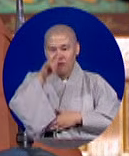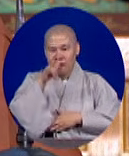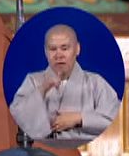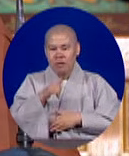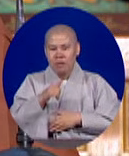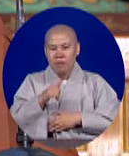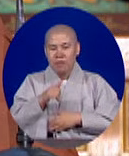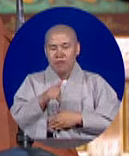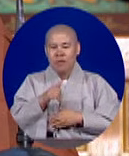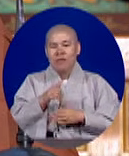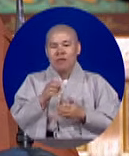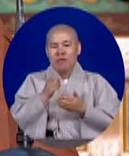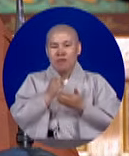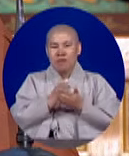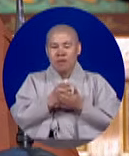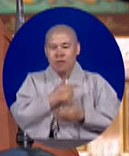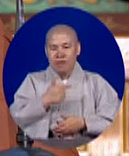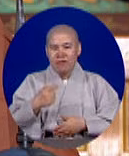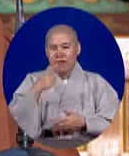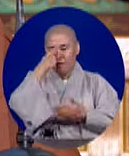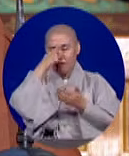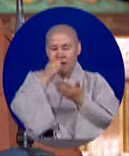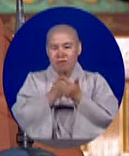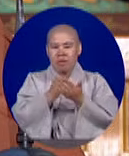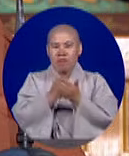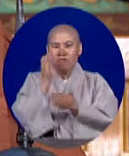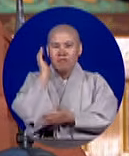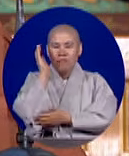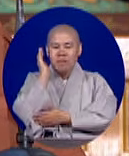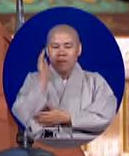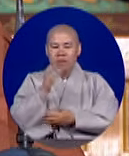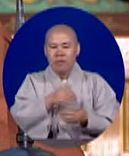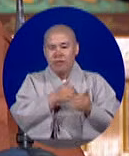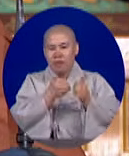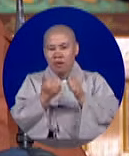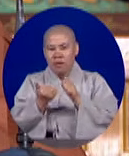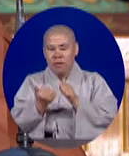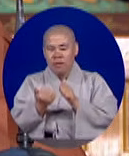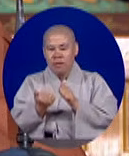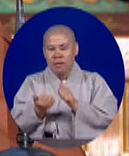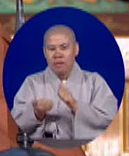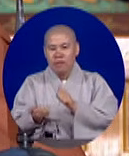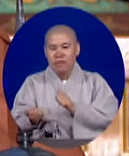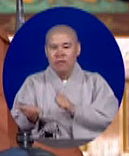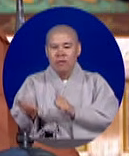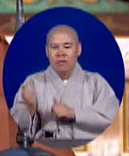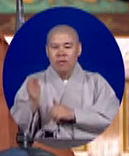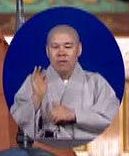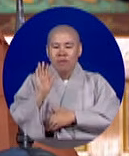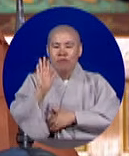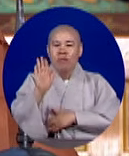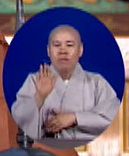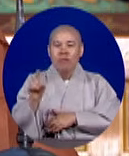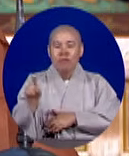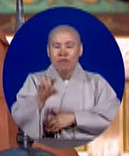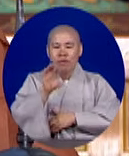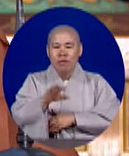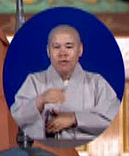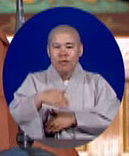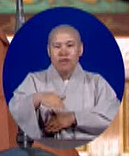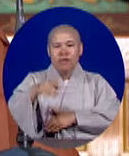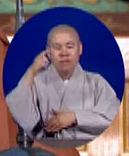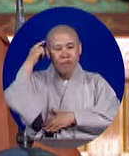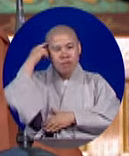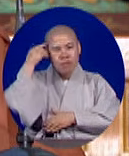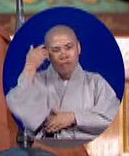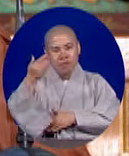이 도인 법문입니다. 이게 지금 돌아가시는데 누가 물어요. 돌아가신 다음에 어디로 가십니까?